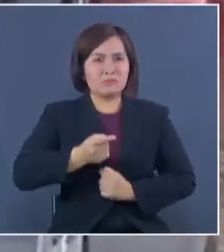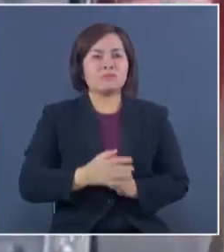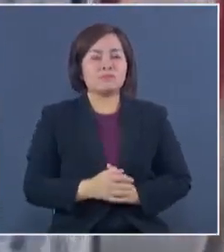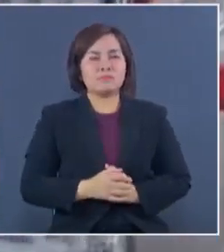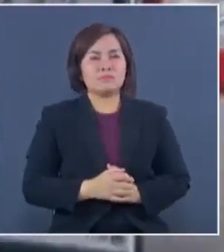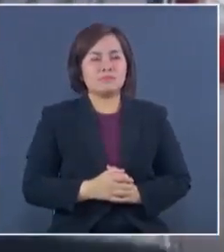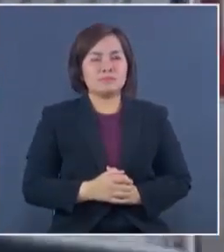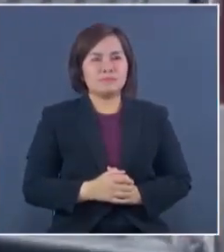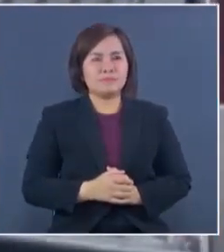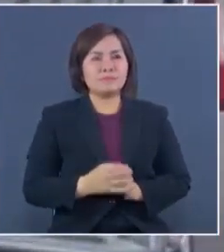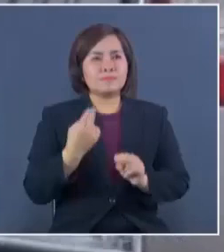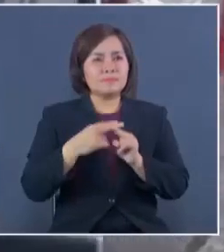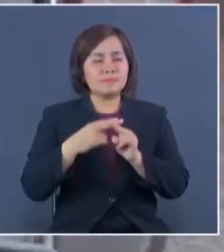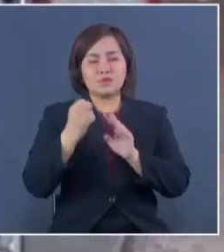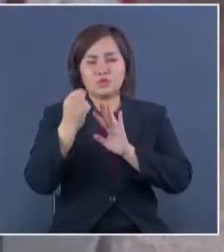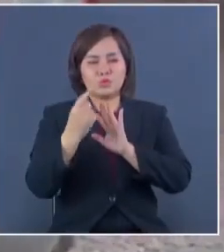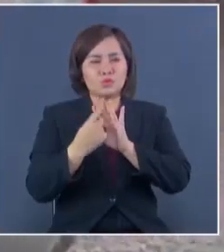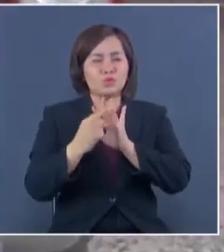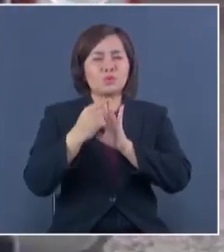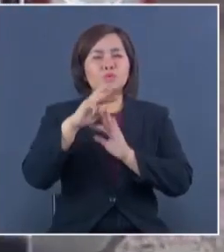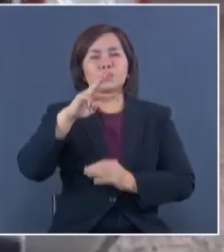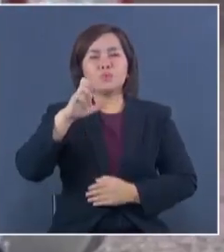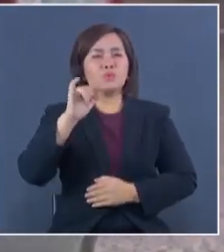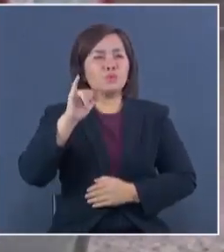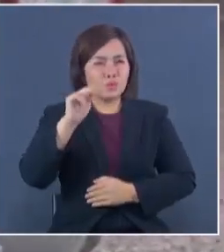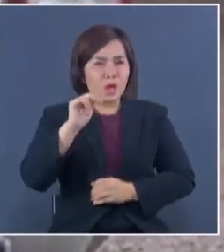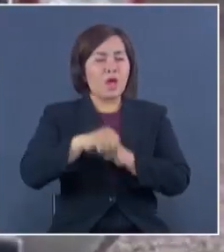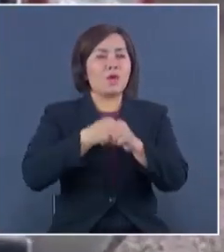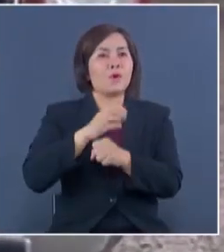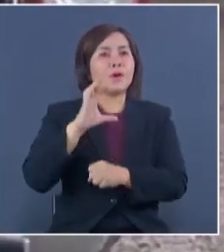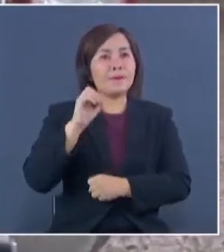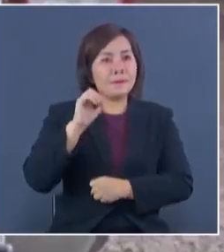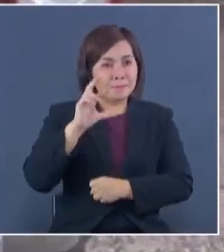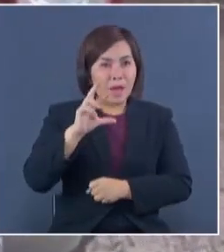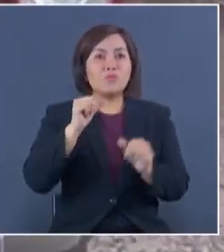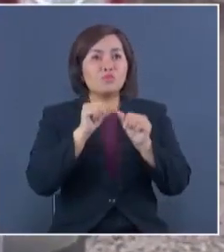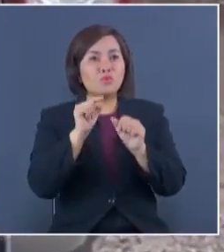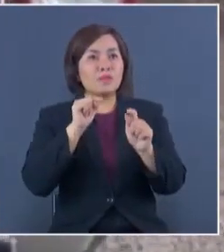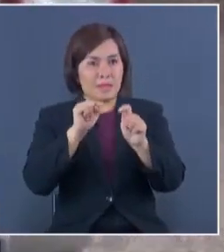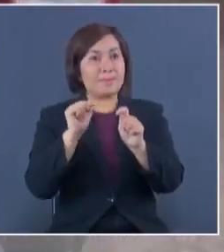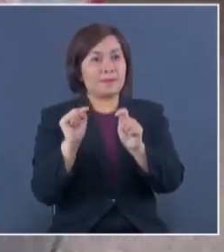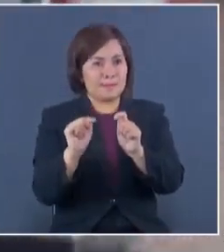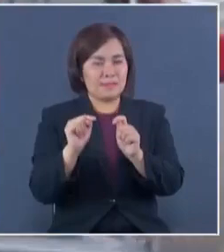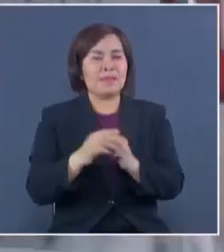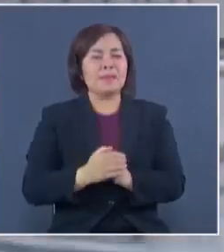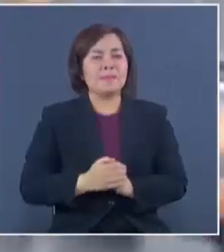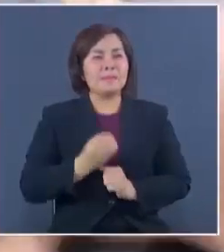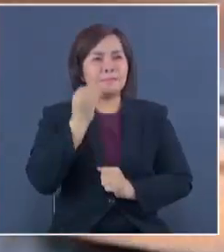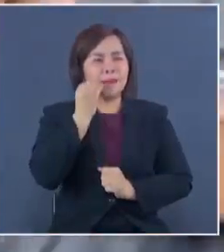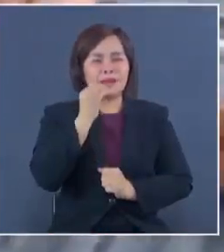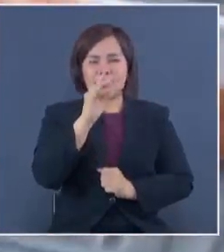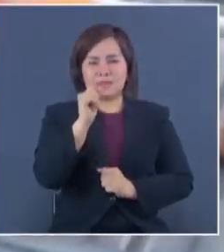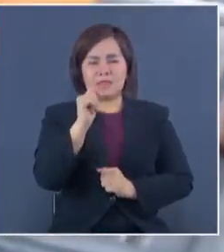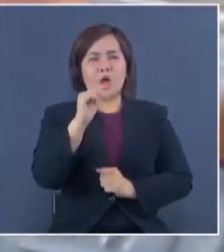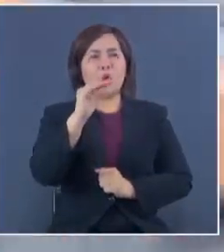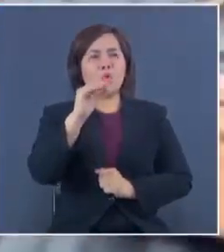จริงๆค่ะชื่อว่าพระเสวียนค่ะอายุ53ปีสังกัดอยู่ที่วัดบ้านตโนดอยู่ที่อำเภอกันทรลักษณ์เบื้องต้นจึงพาไปให้เ